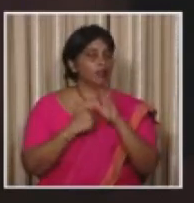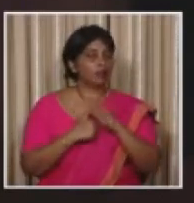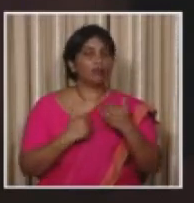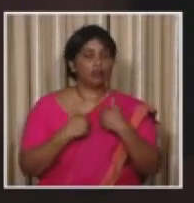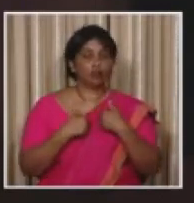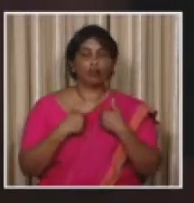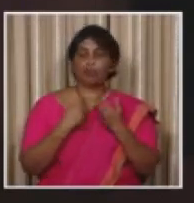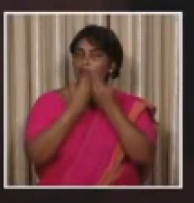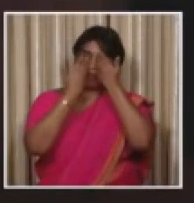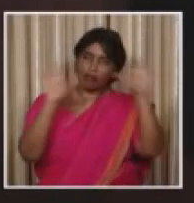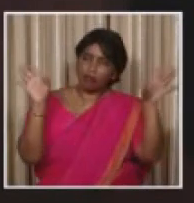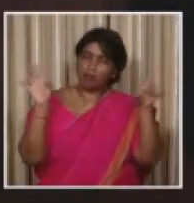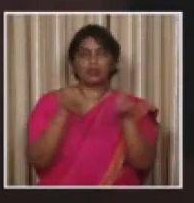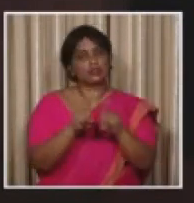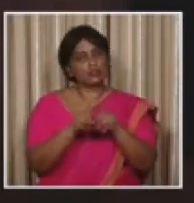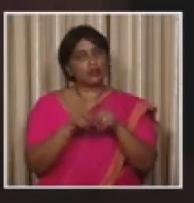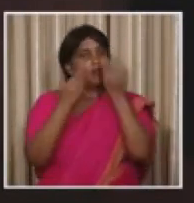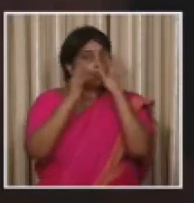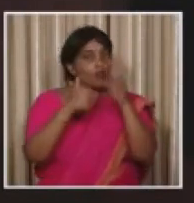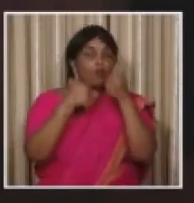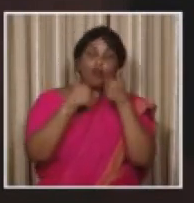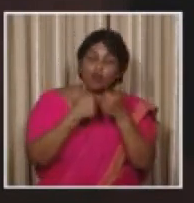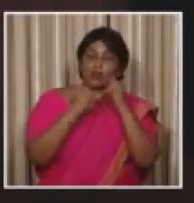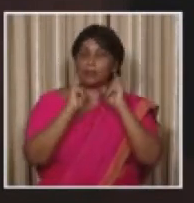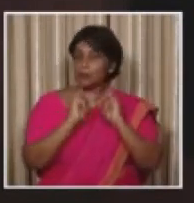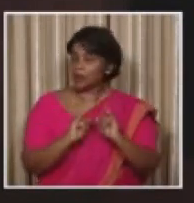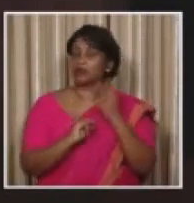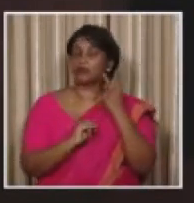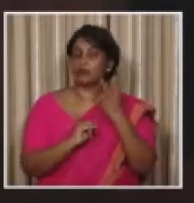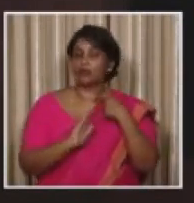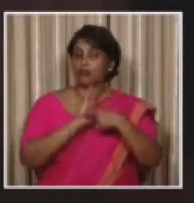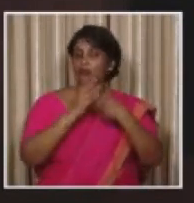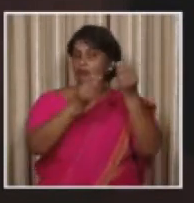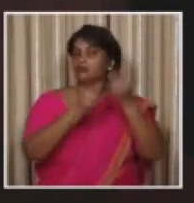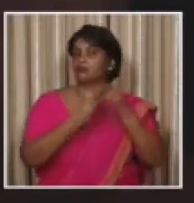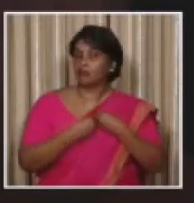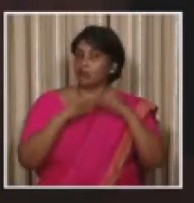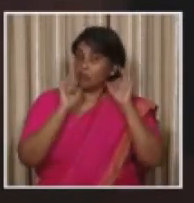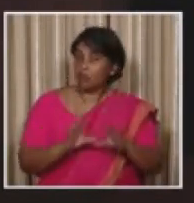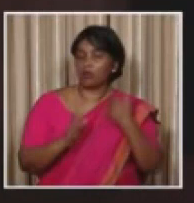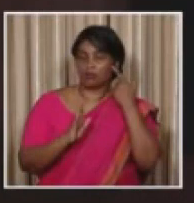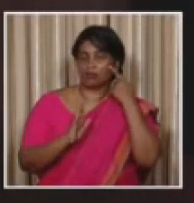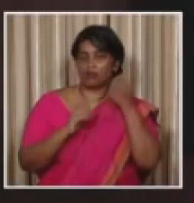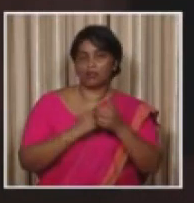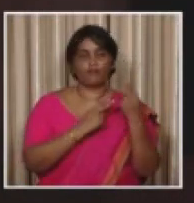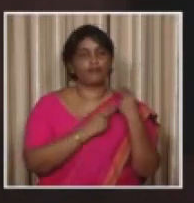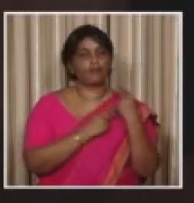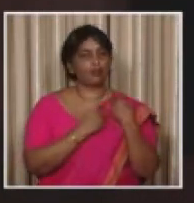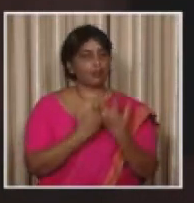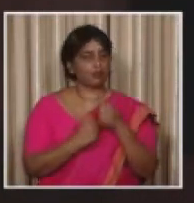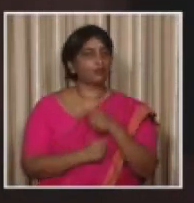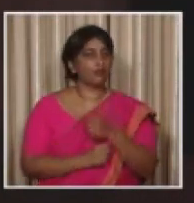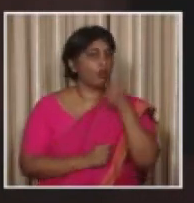අපි දොරගුළු විවෘත කරනවා වගේ මේ දොරගුළු වලින් හොඳ දේ සහ නරක දේ අපේ රටට ළඟා නොවෙන්නට අපි වගකට වගකීම බාර ගන්නට